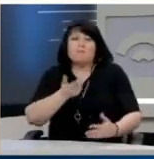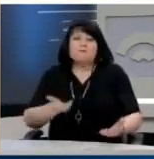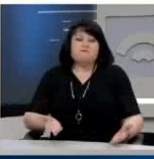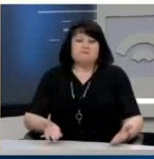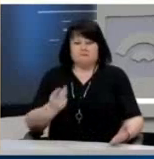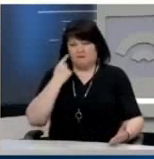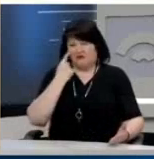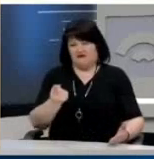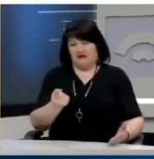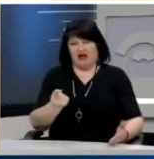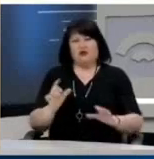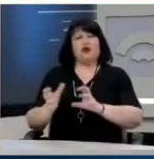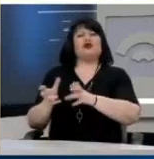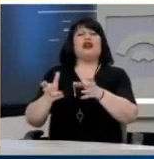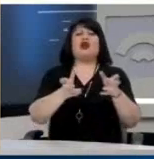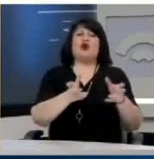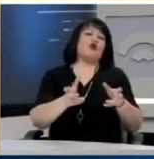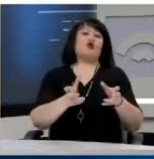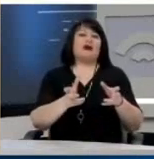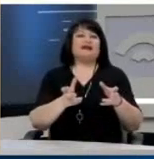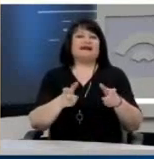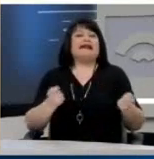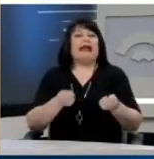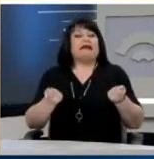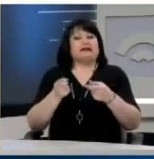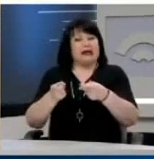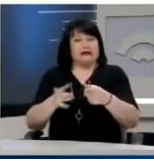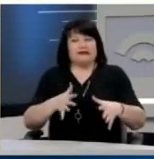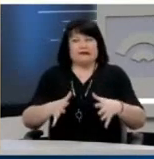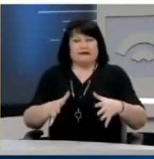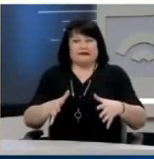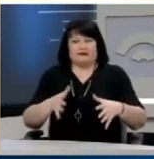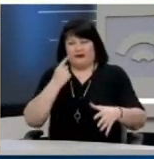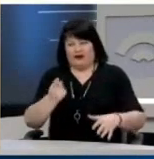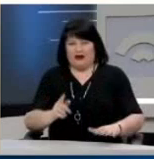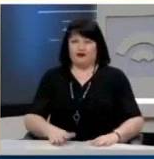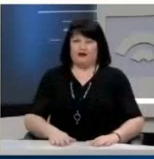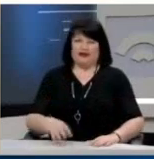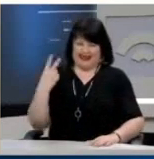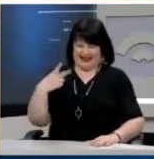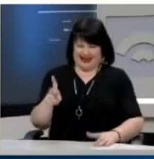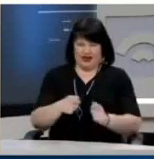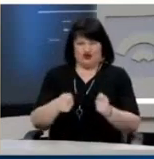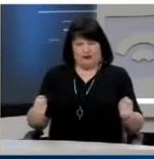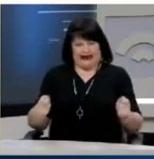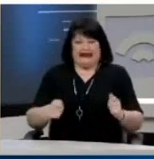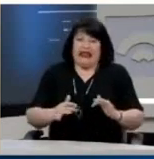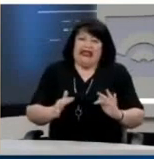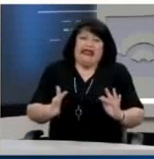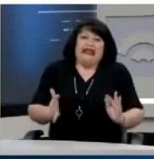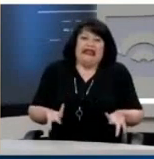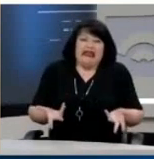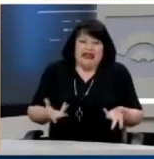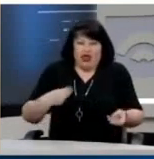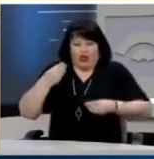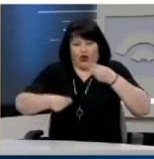που παρακολουθώ τα μέσα ενημέρωσης και τις αμήχανες αντιδράσεις σας. Αλήθεια είναι τα δικά σας μέτρα ή είναι